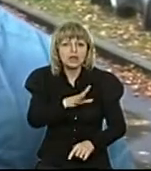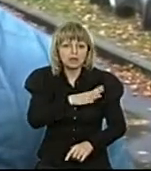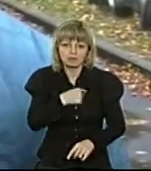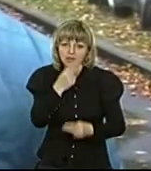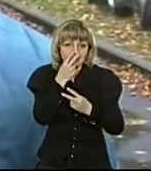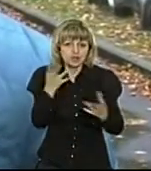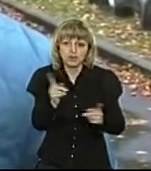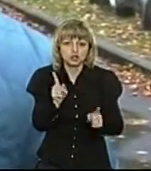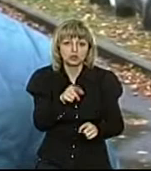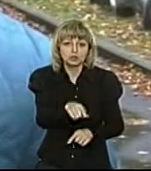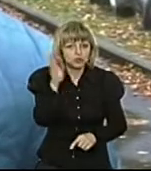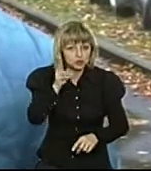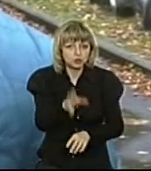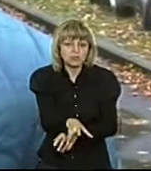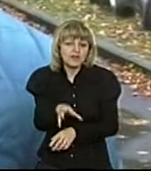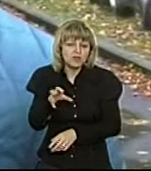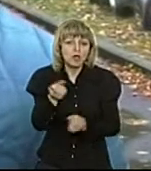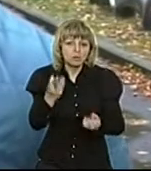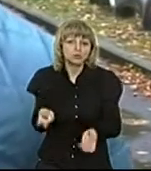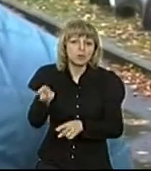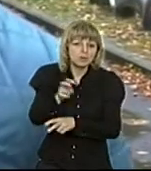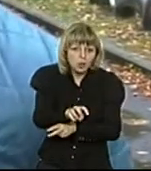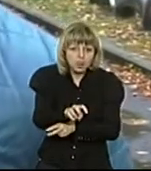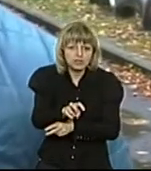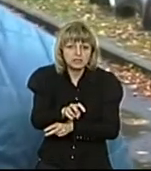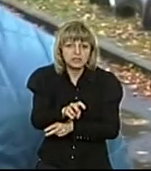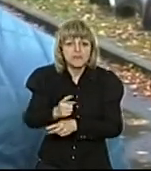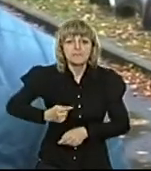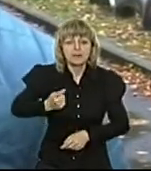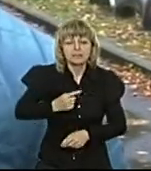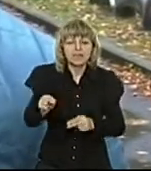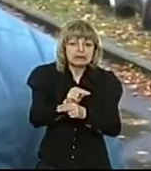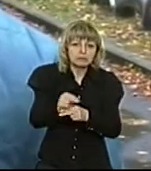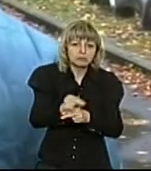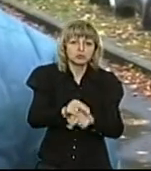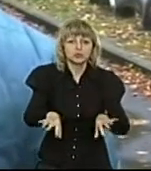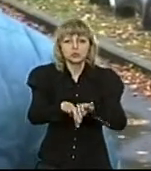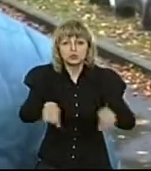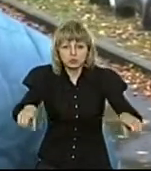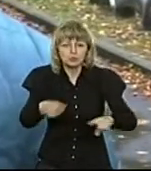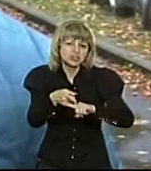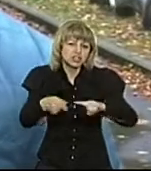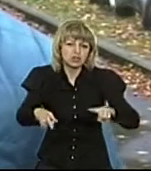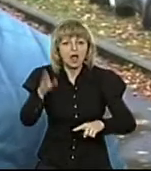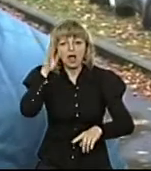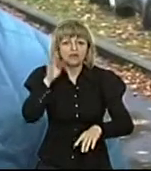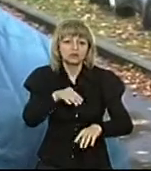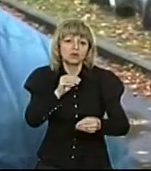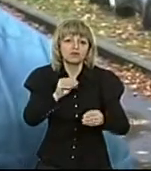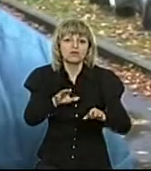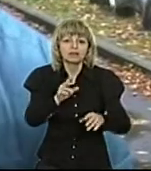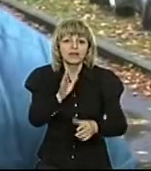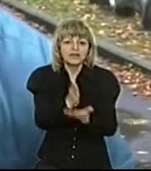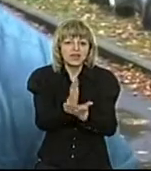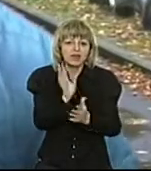за стільки років, щоб її хтось викачував. Просто приходять, ну, ремонтують ті труби частково, а вода стоїть, сама по собі випаровується. Тобто ви